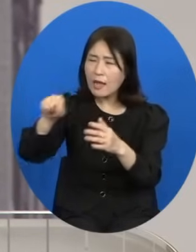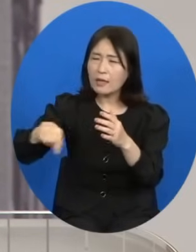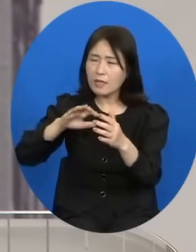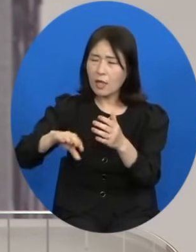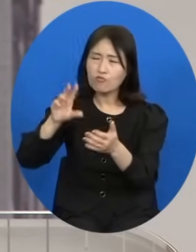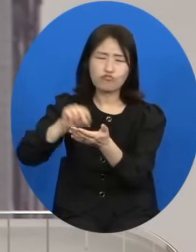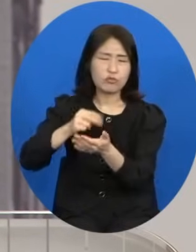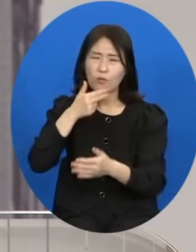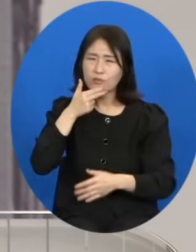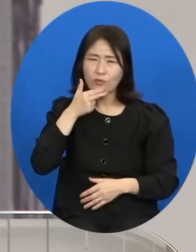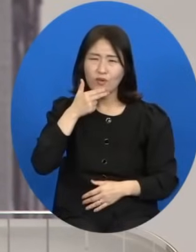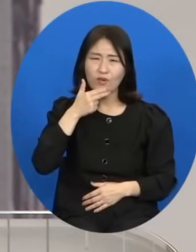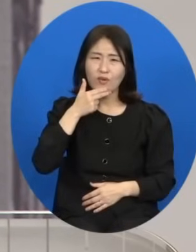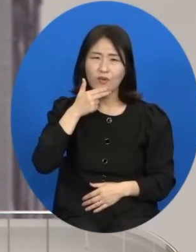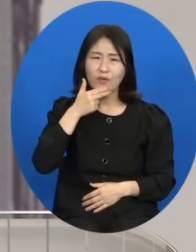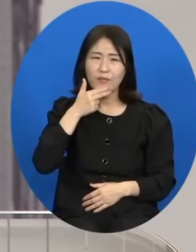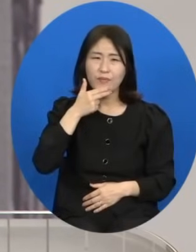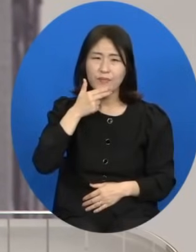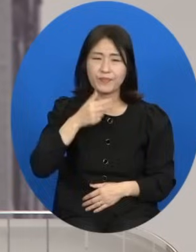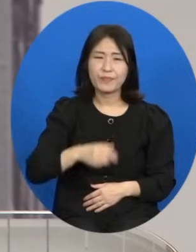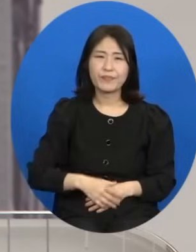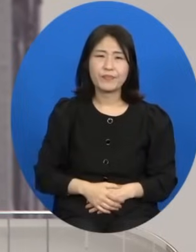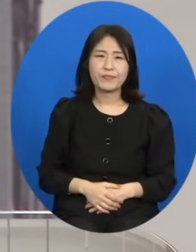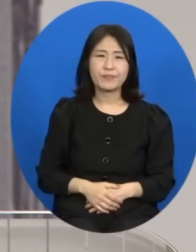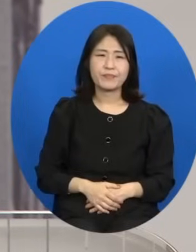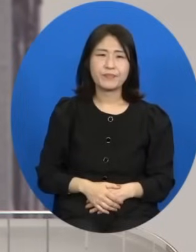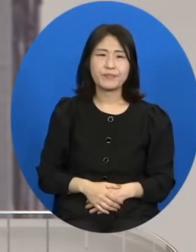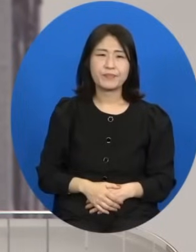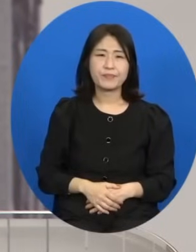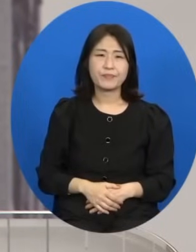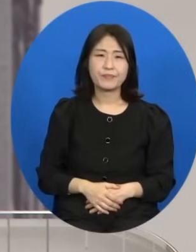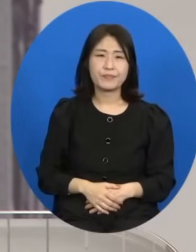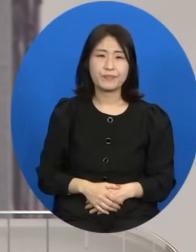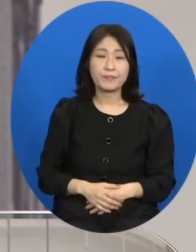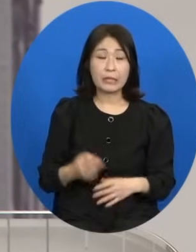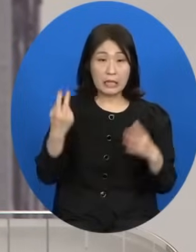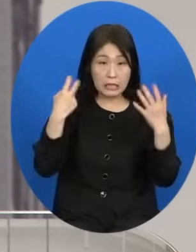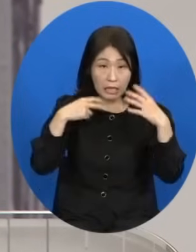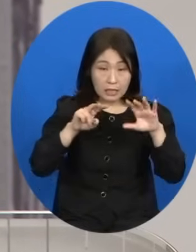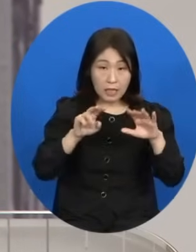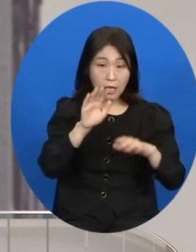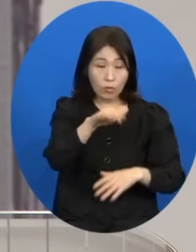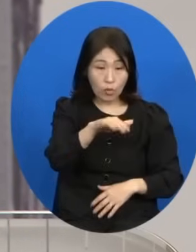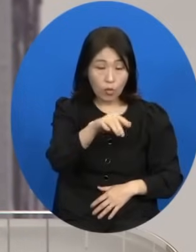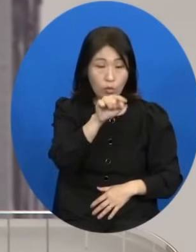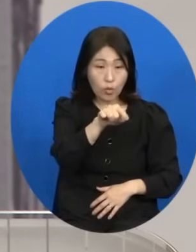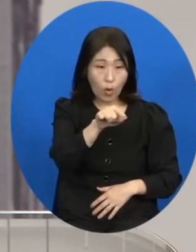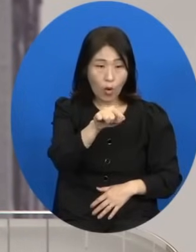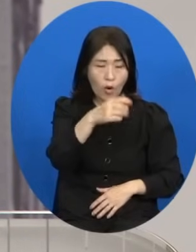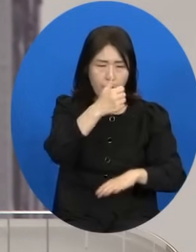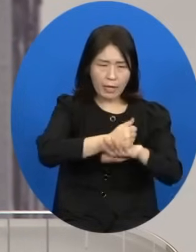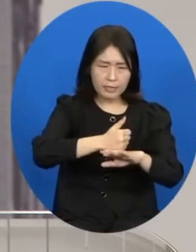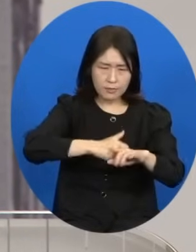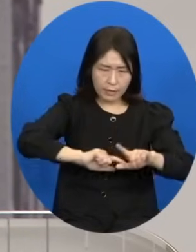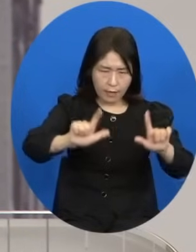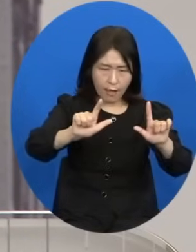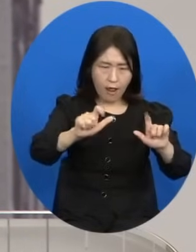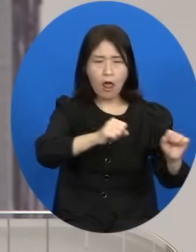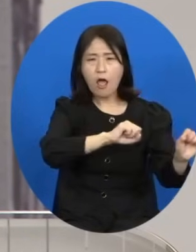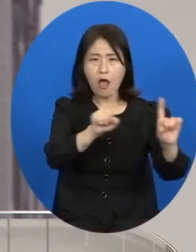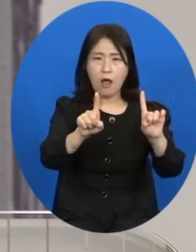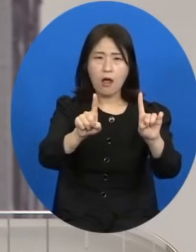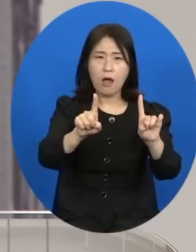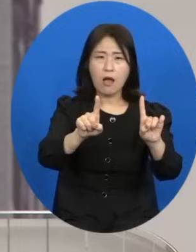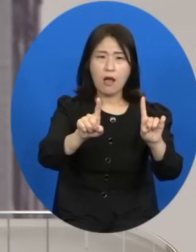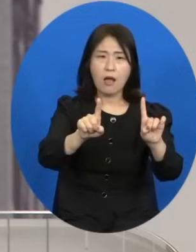부활할 것이다 깨어날 것이다 약속을 하고 있잖아요 다니엘아 너는 끝날에 일어날 거야이 지혜는 자에게